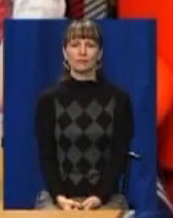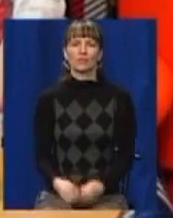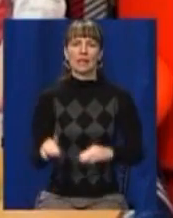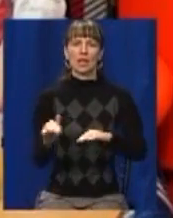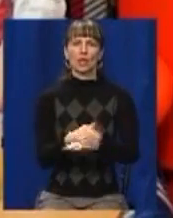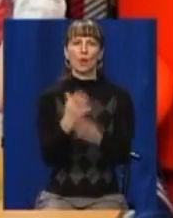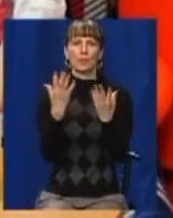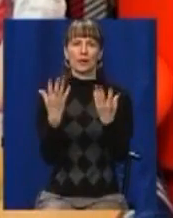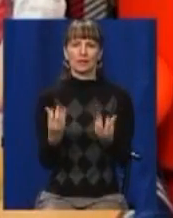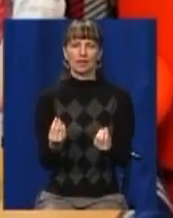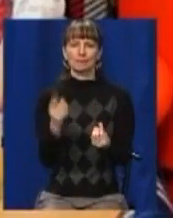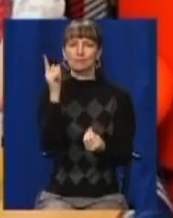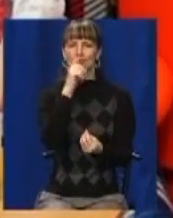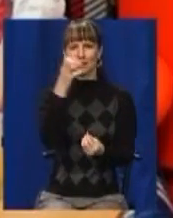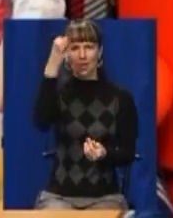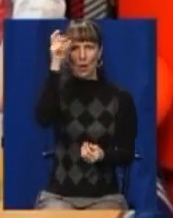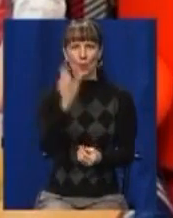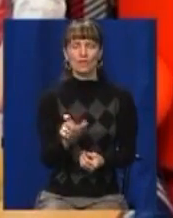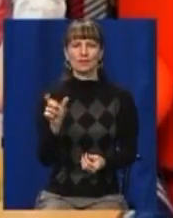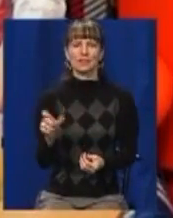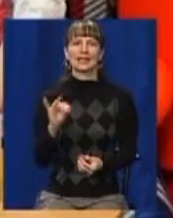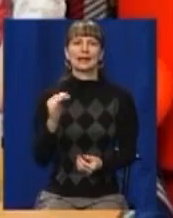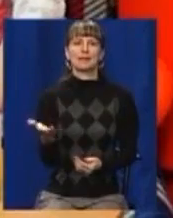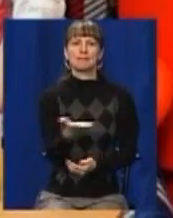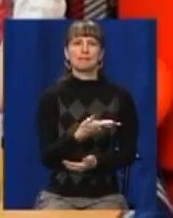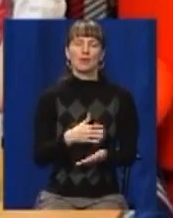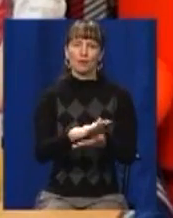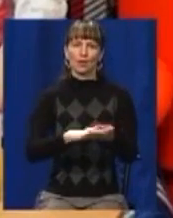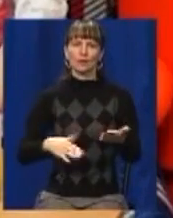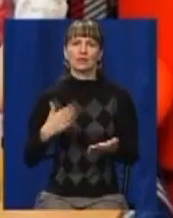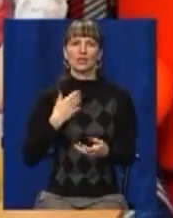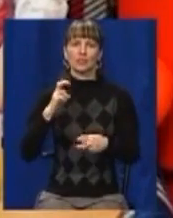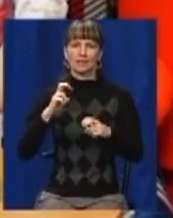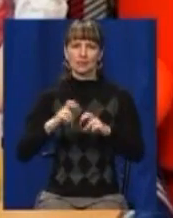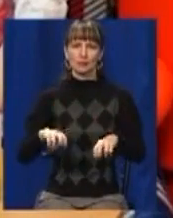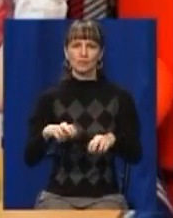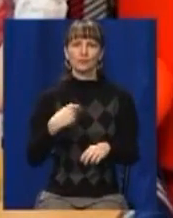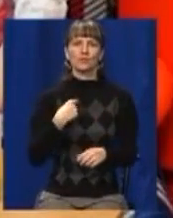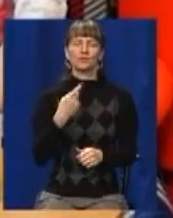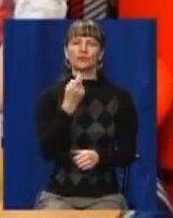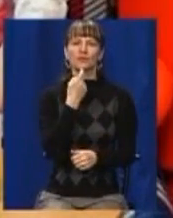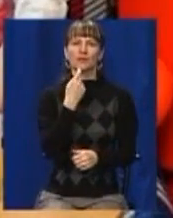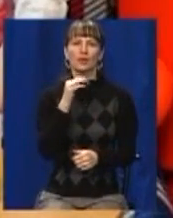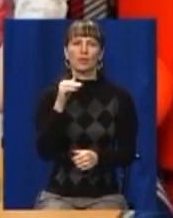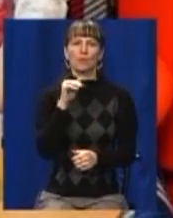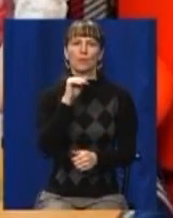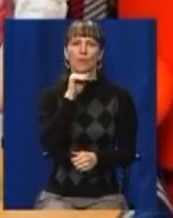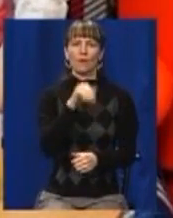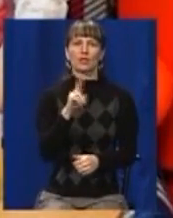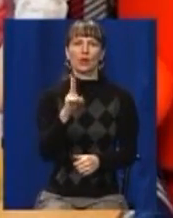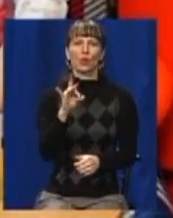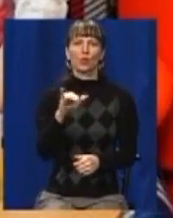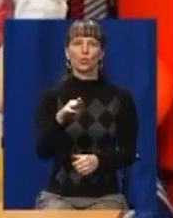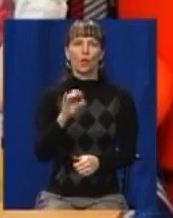Добрий день, добрий день, добрий день, маленькі науковці, і ми продовжуємо наші експерименти. Мене звати професор Протон, а